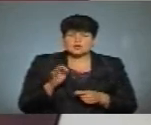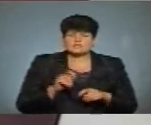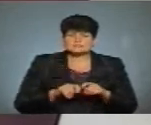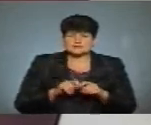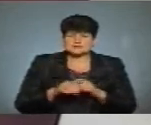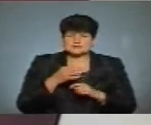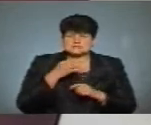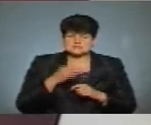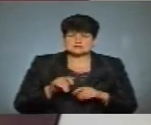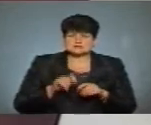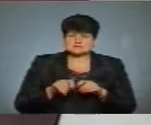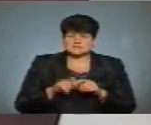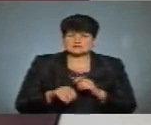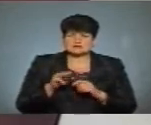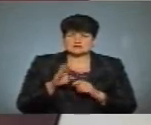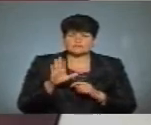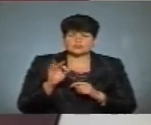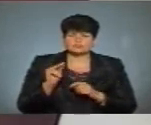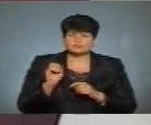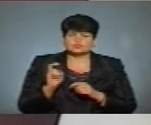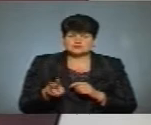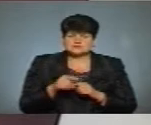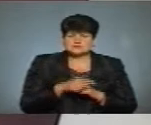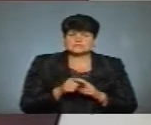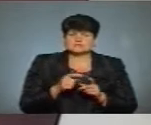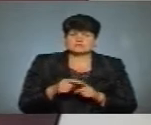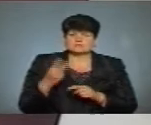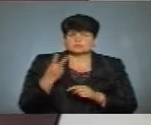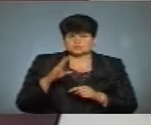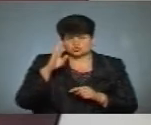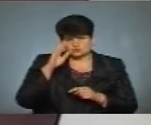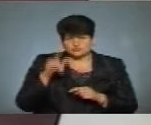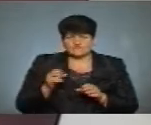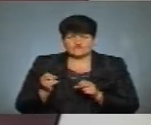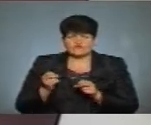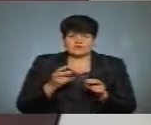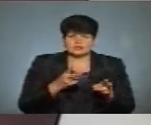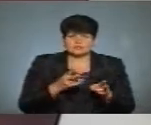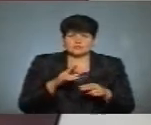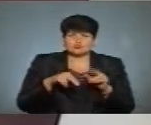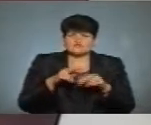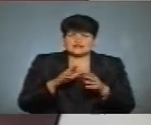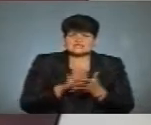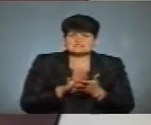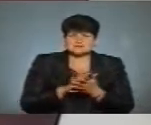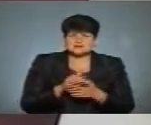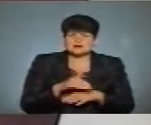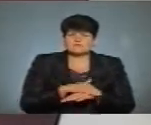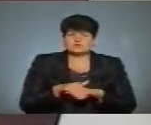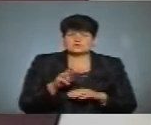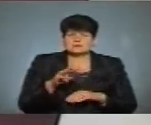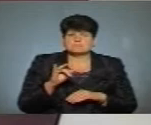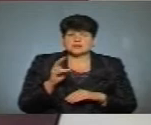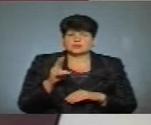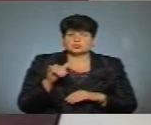одна із них, інспекторка Тетяна Вовчук. За її словами, двоє чоловіків викинули побутове та будівельне сміття на вулиці Миколинецькій